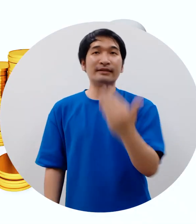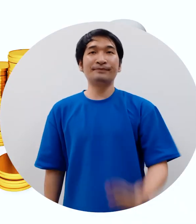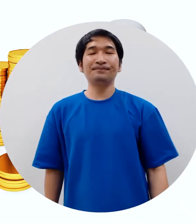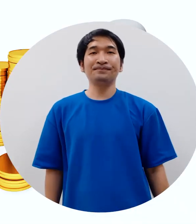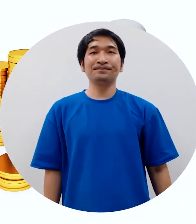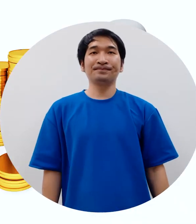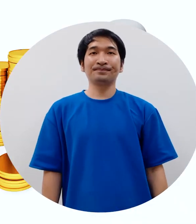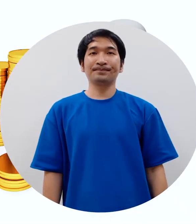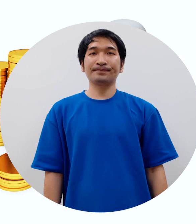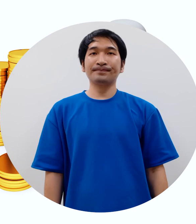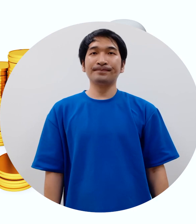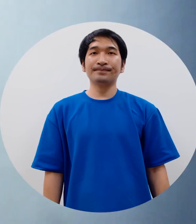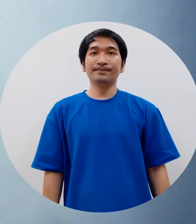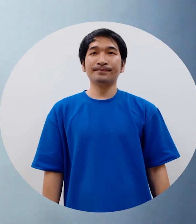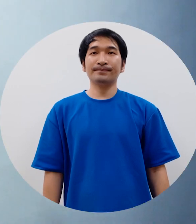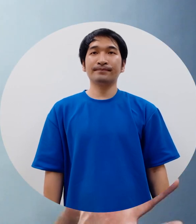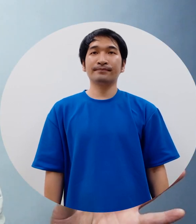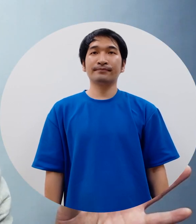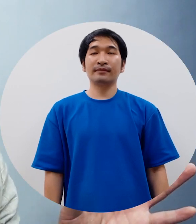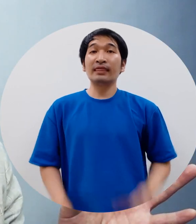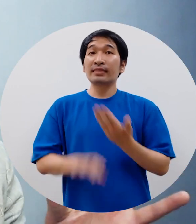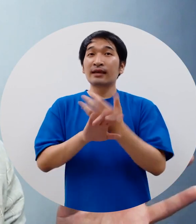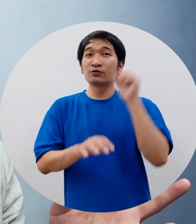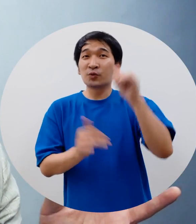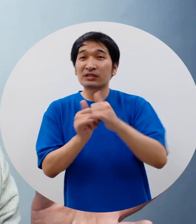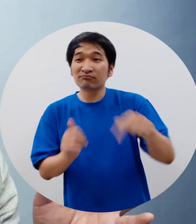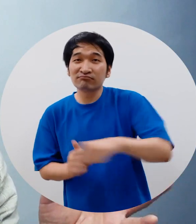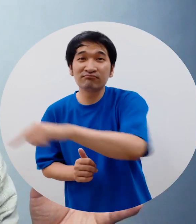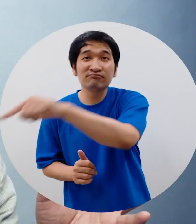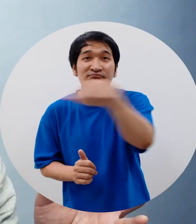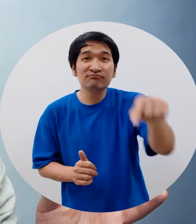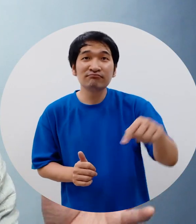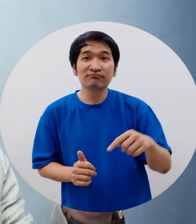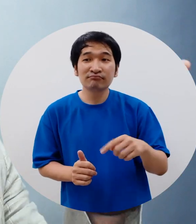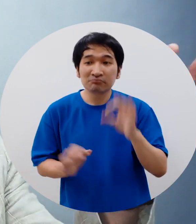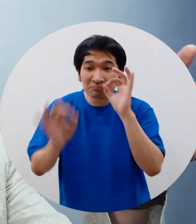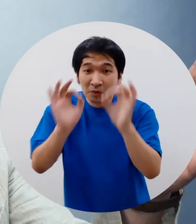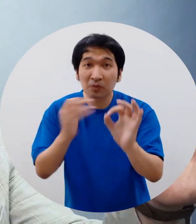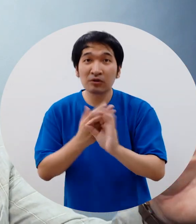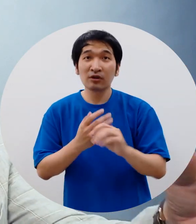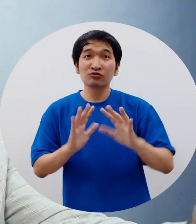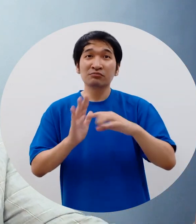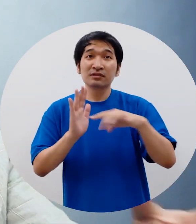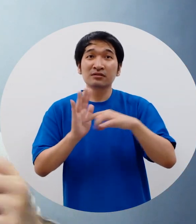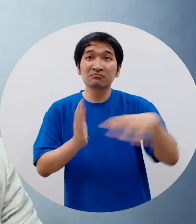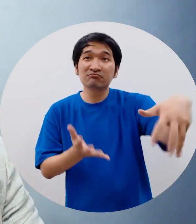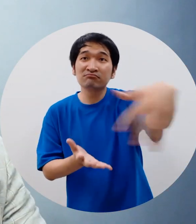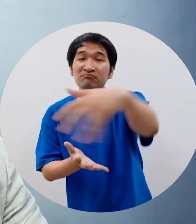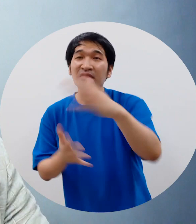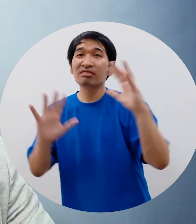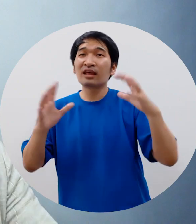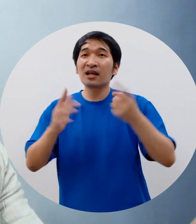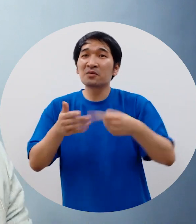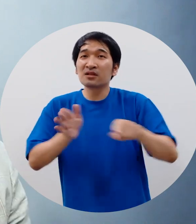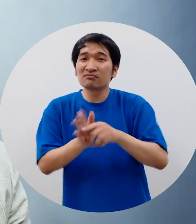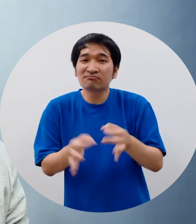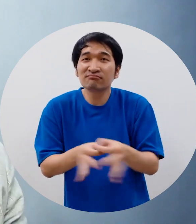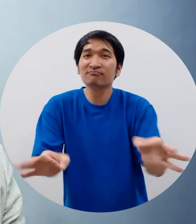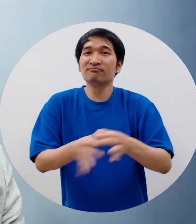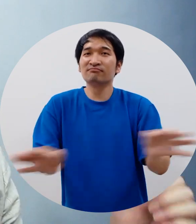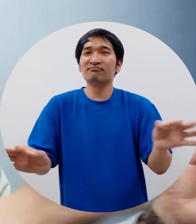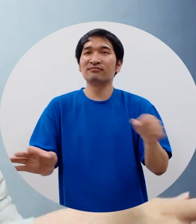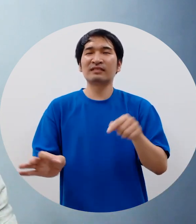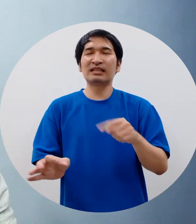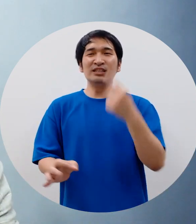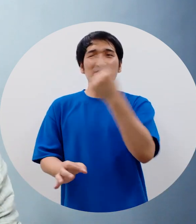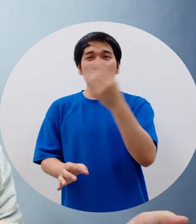딱 보면 아시겠지만 다른 후보들은 국민 세금 많이 걷어서 나라 또 나눠주겠다는